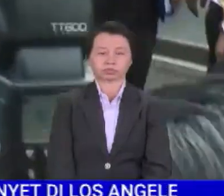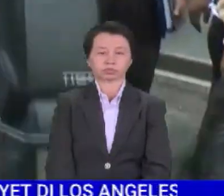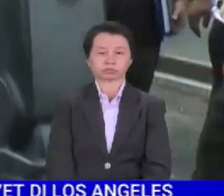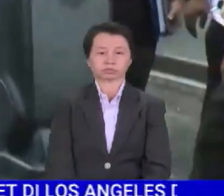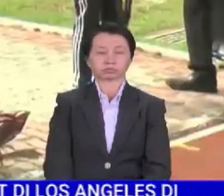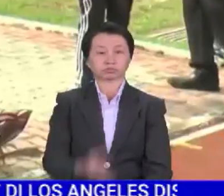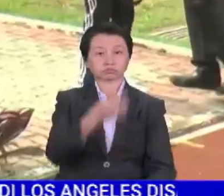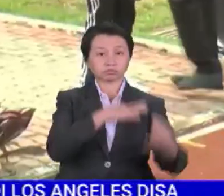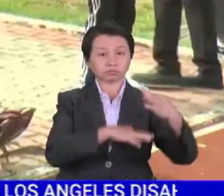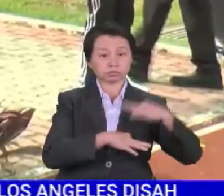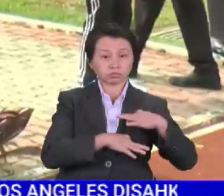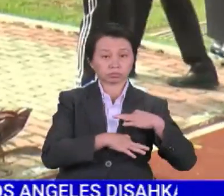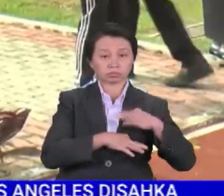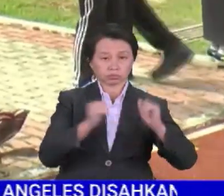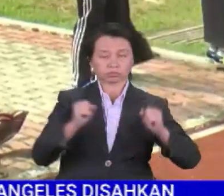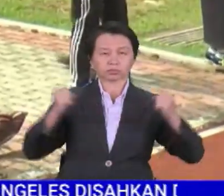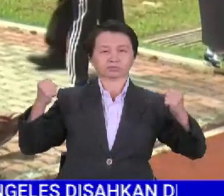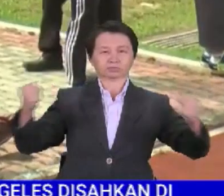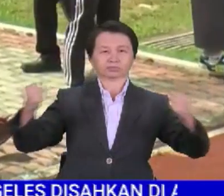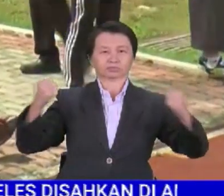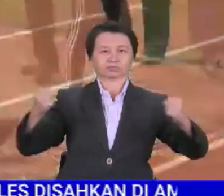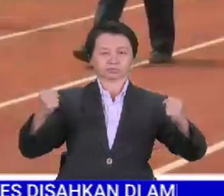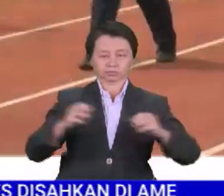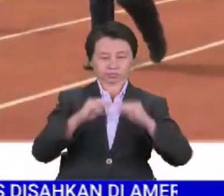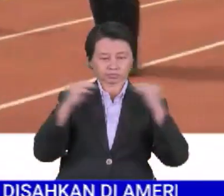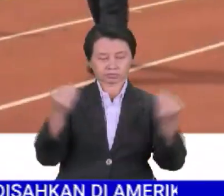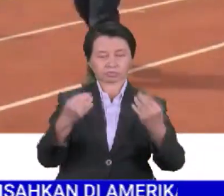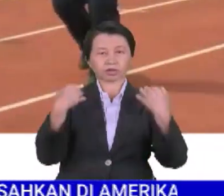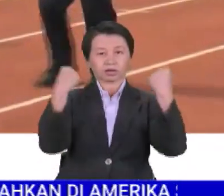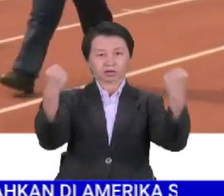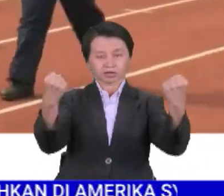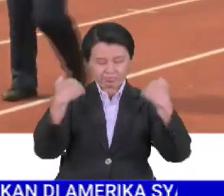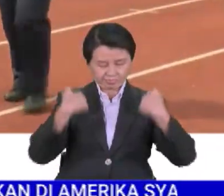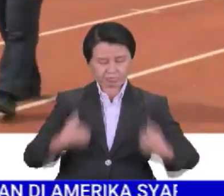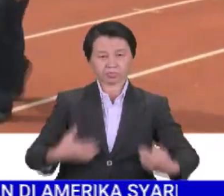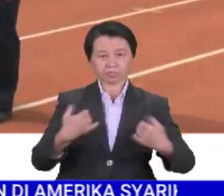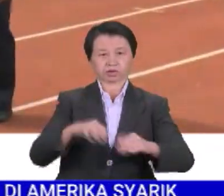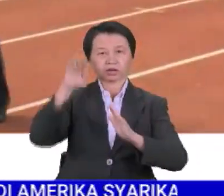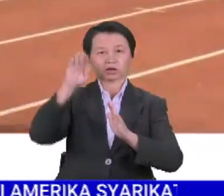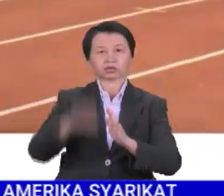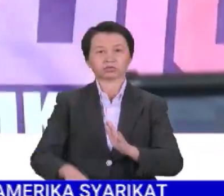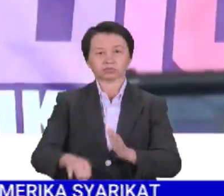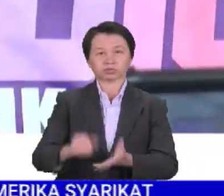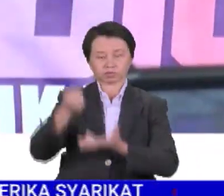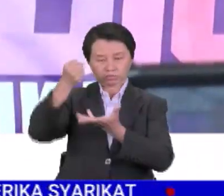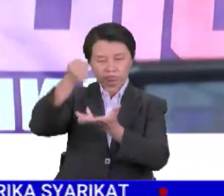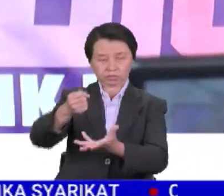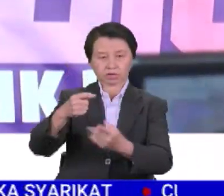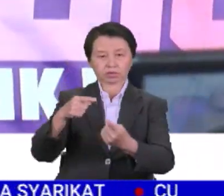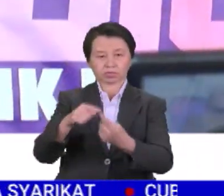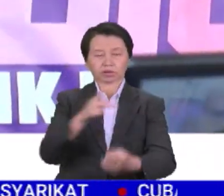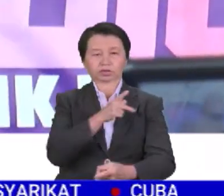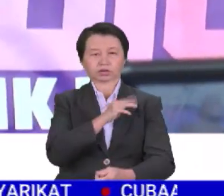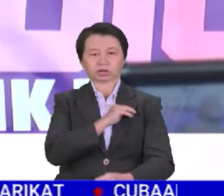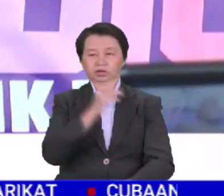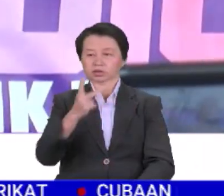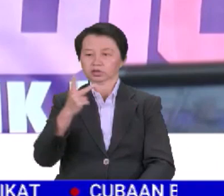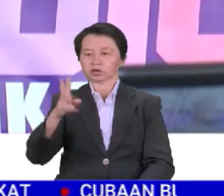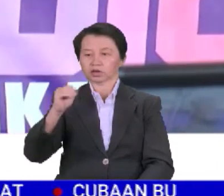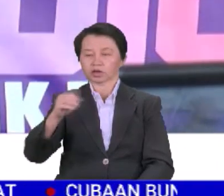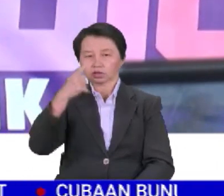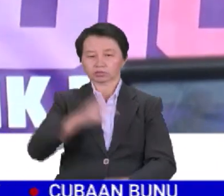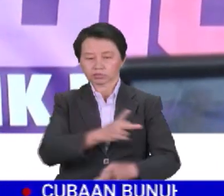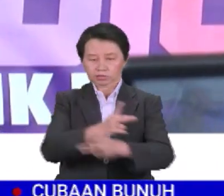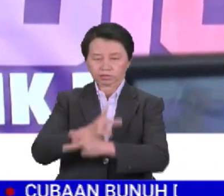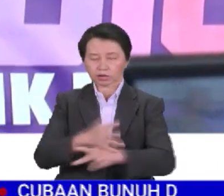Antara manfaat dapat mencegaskan dan menyihatkan masyarakat, ia sekaligus mengurangkan peruntukan kepada Kementerian Kesihatan dalam